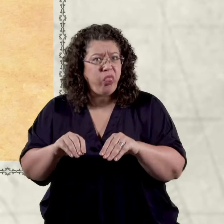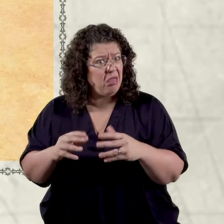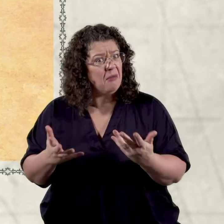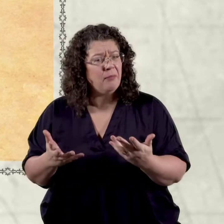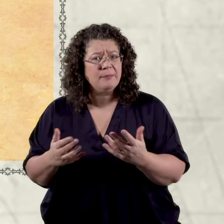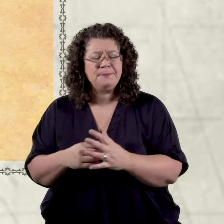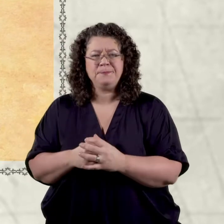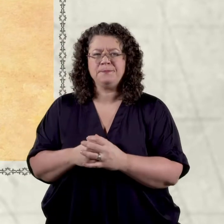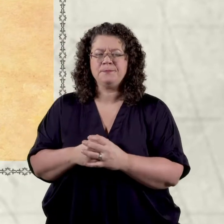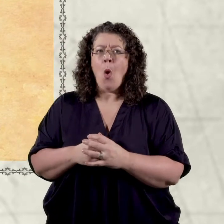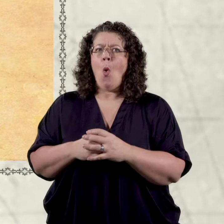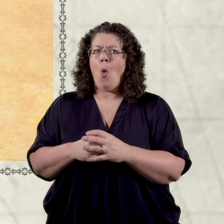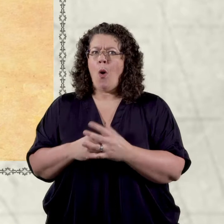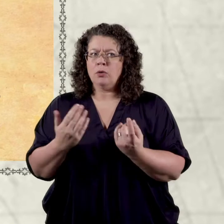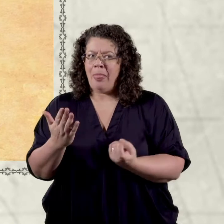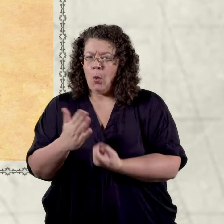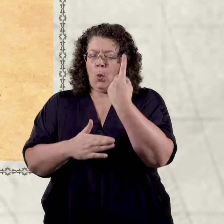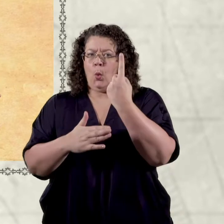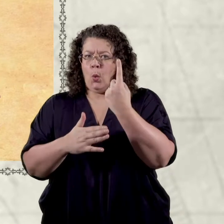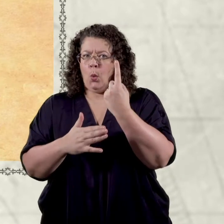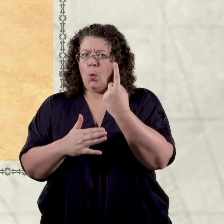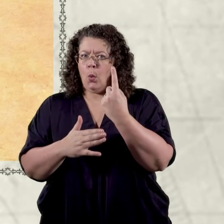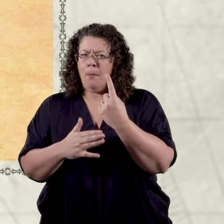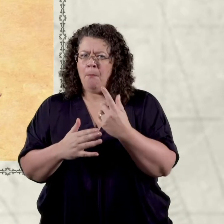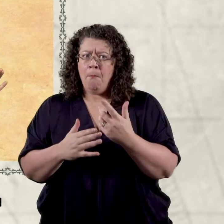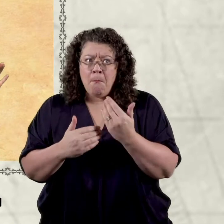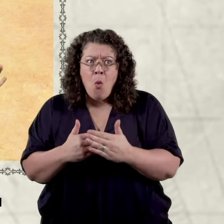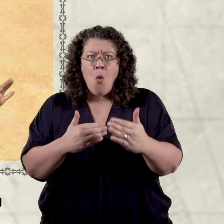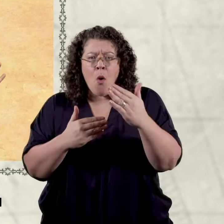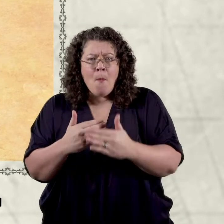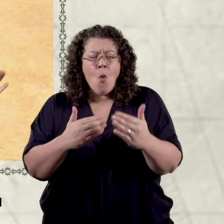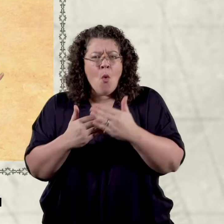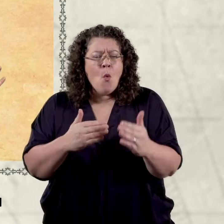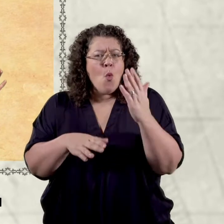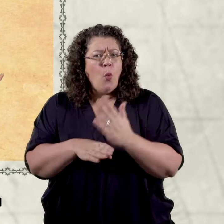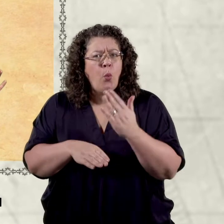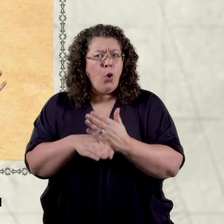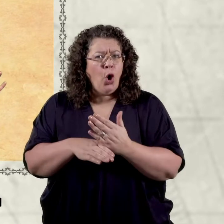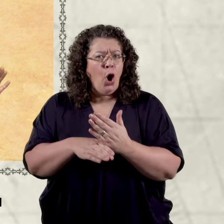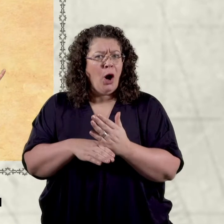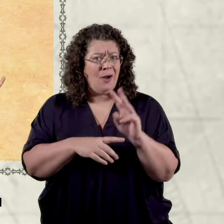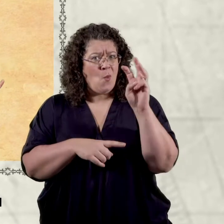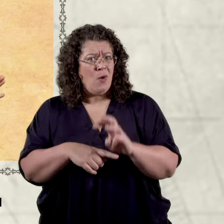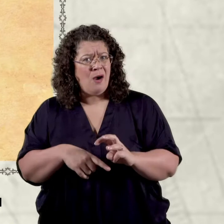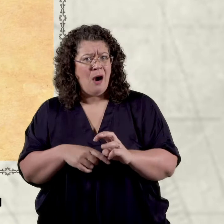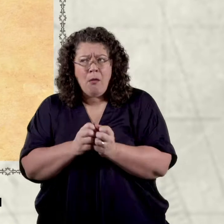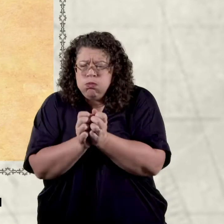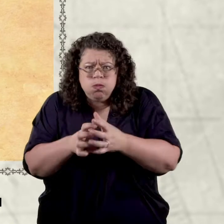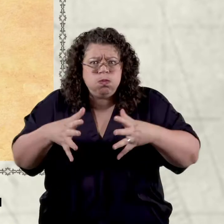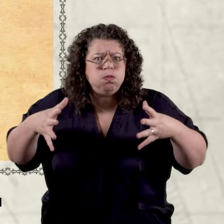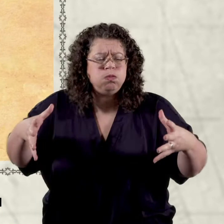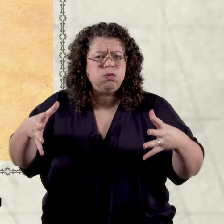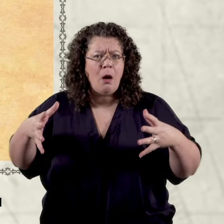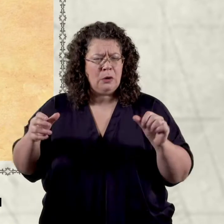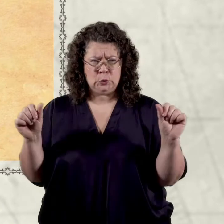Ond, digwyddodd rhywbeth mawr ar ôl hynny. Roedd mwy a mwy o waith yng Nghymru mewn cyfnod byr